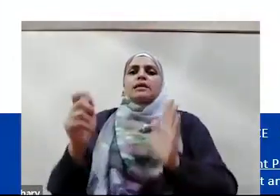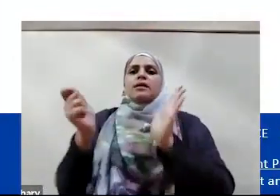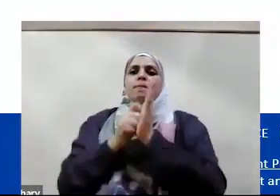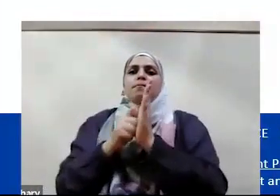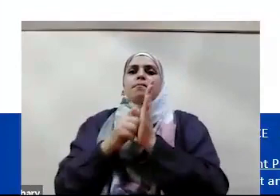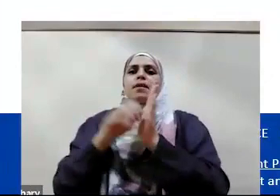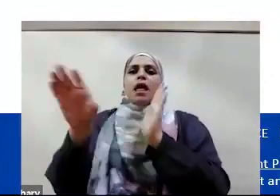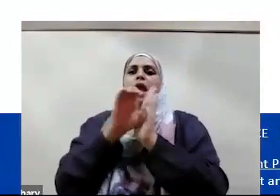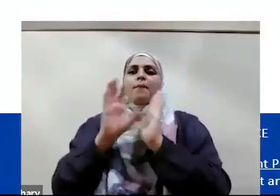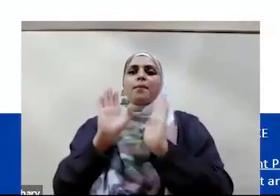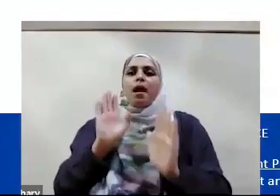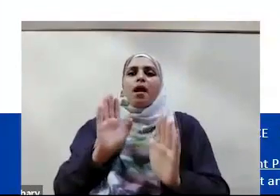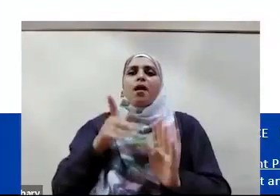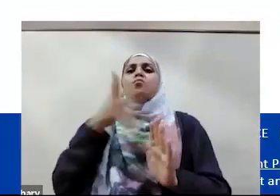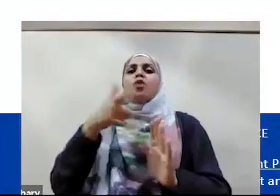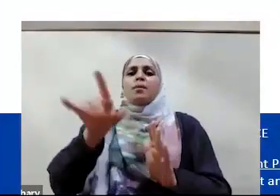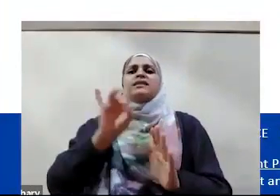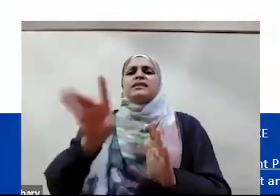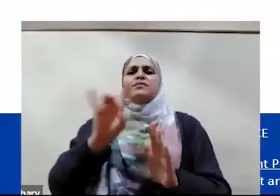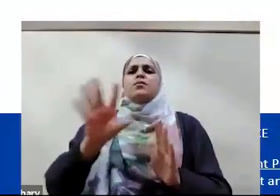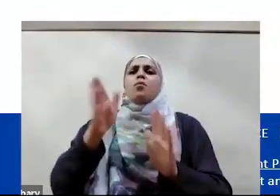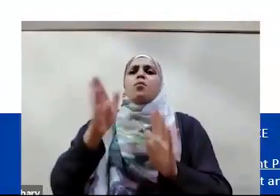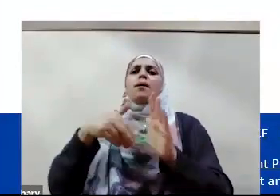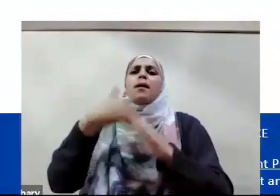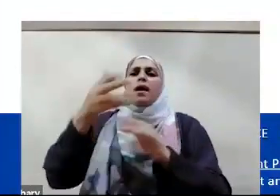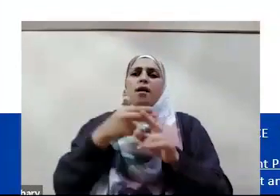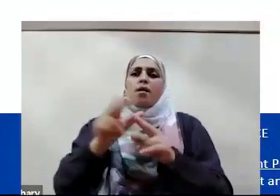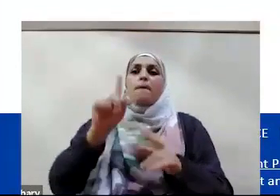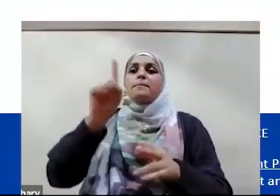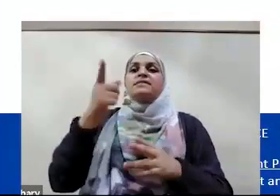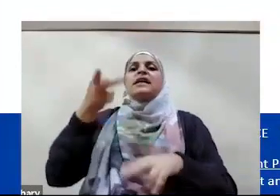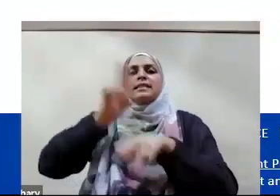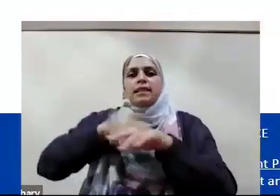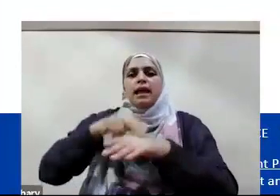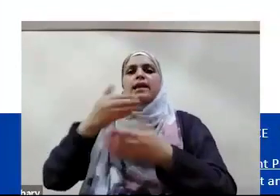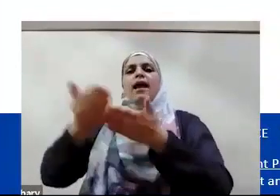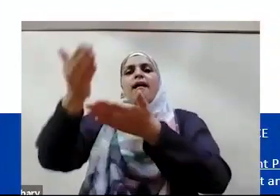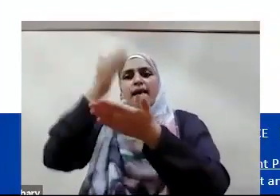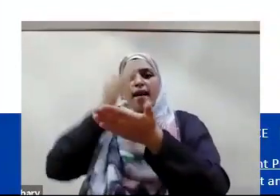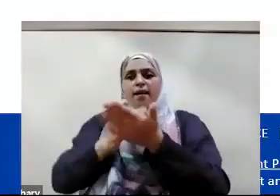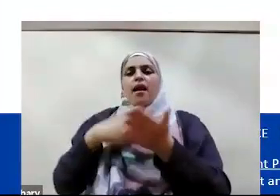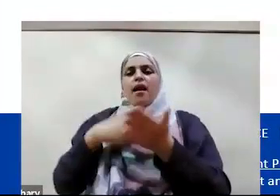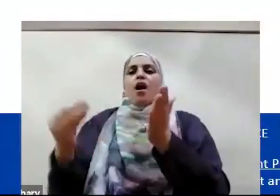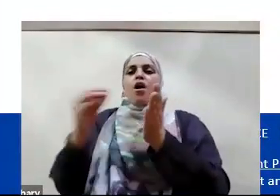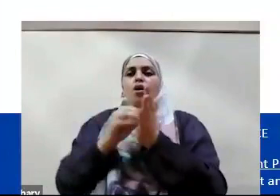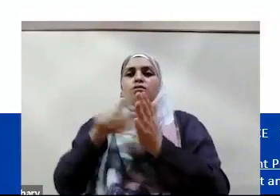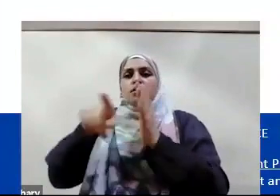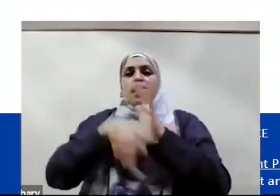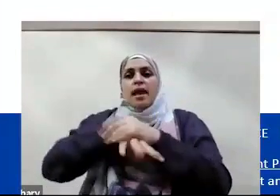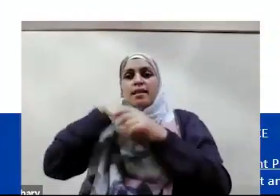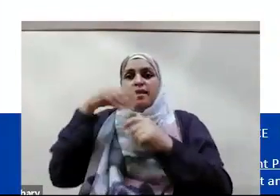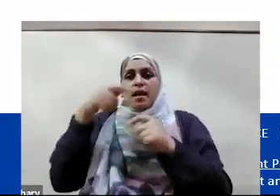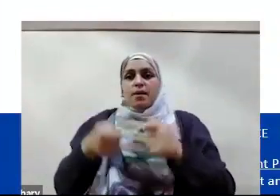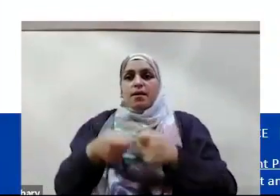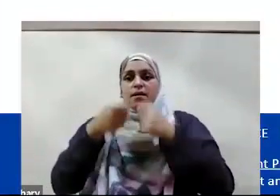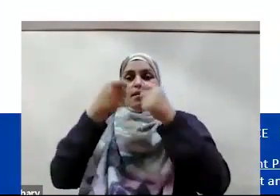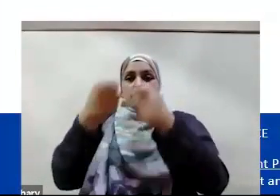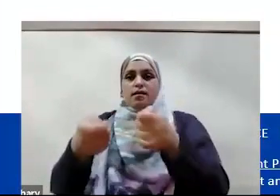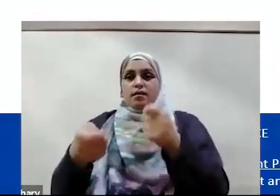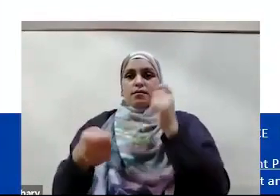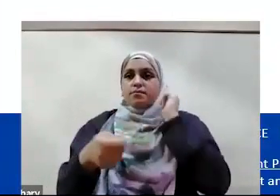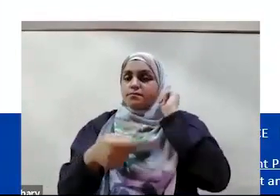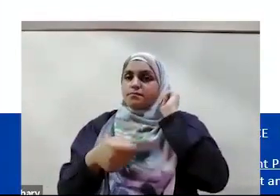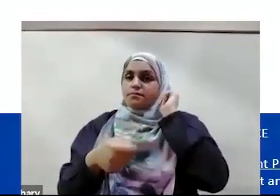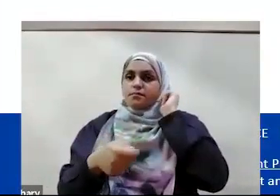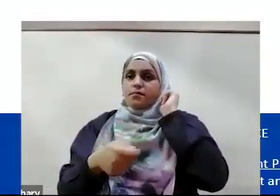انكم تعدوها وتدخلوا على الجزء اللي بعديه، ولكن هتلاقوا نفسكم وقت اما تيجوا تعملوا وقت اما